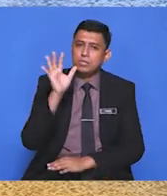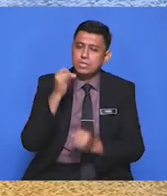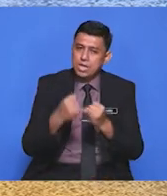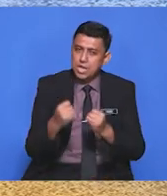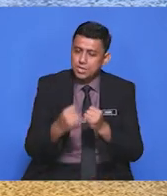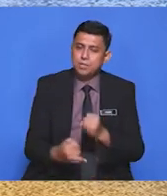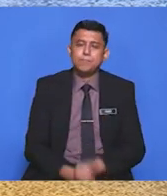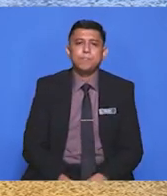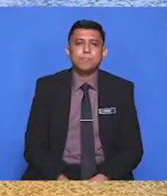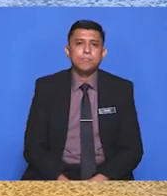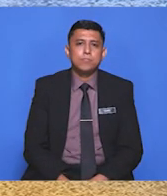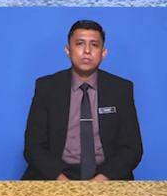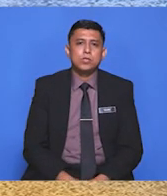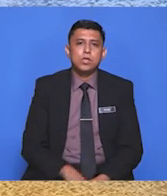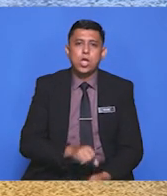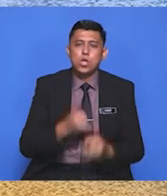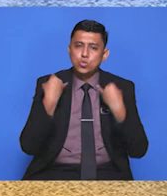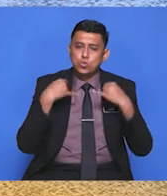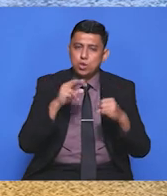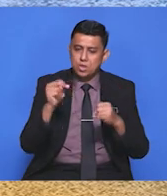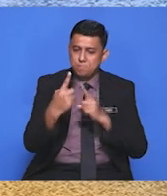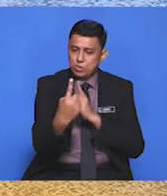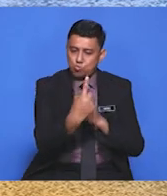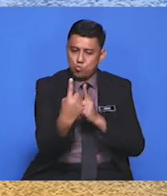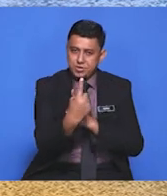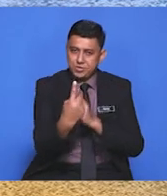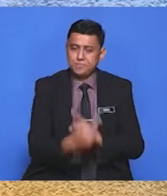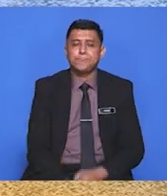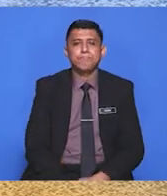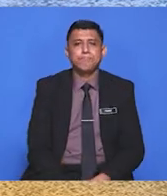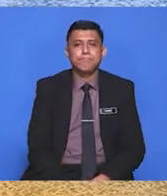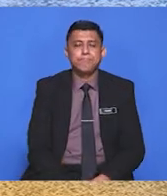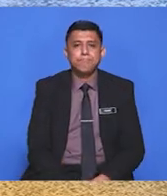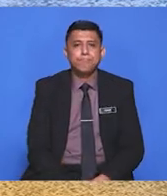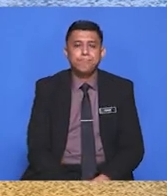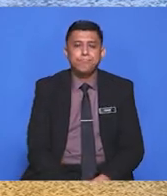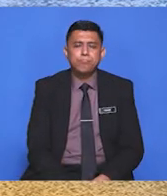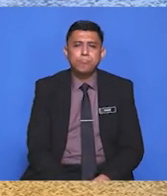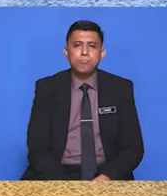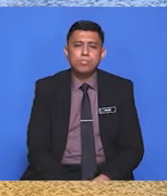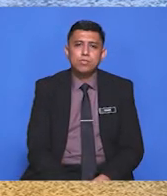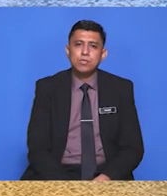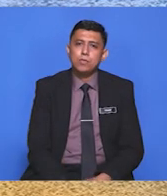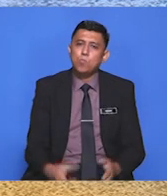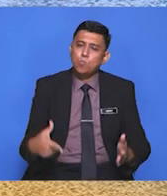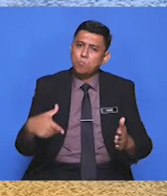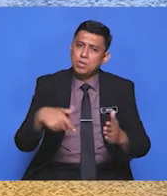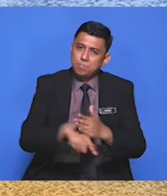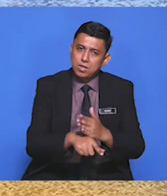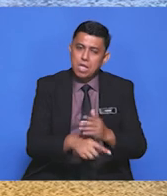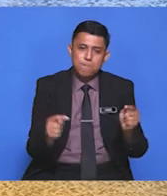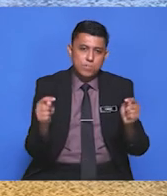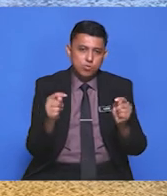terakhir ialah jualan bersemuka atau kita sebut sebagai direct selling. Ia melibatkan pertemuan